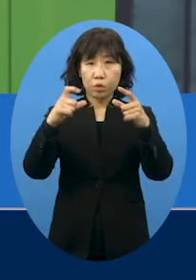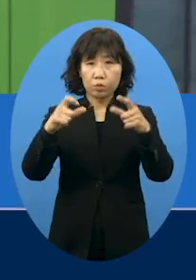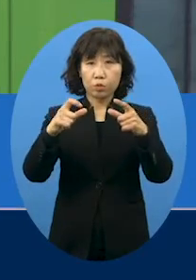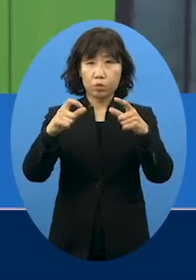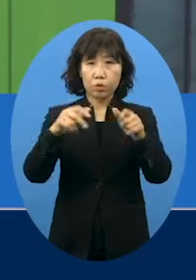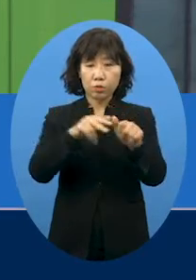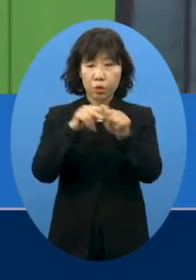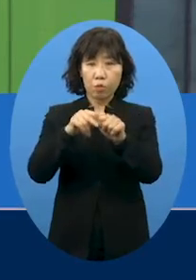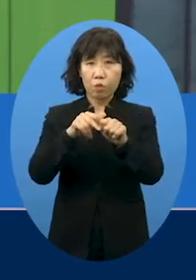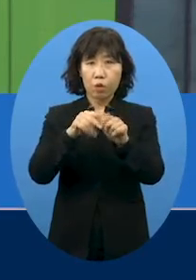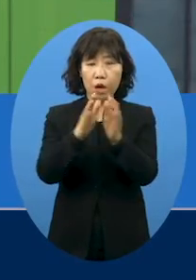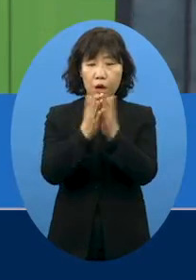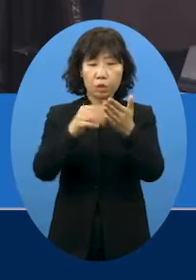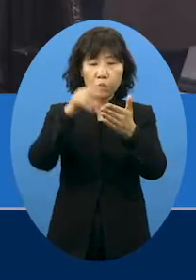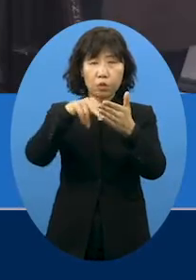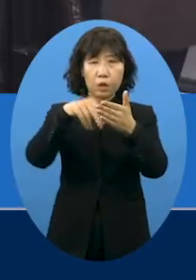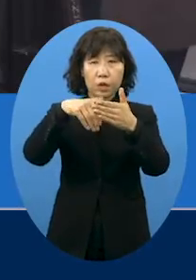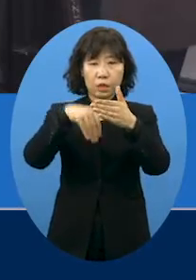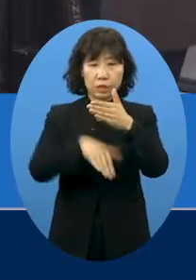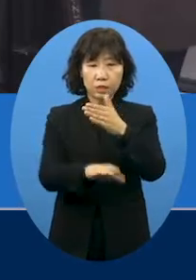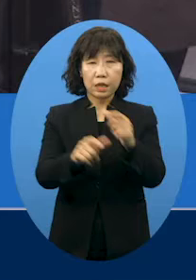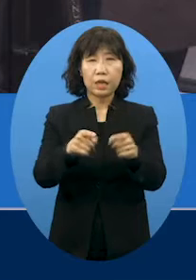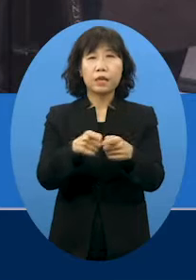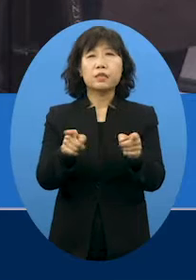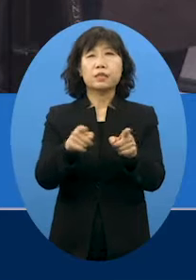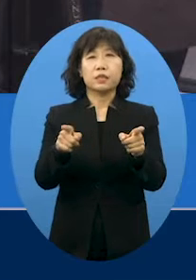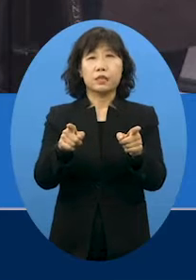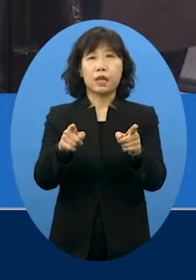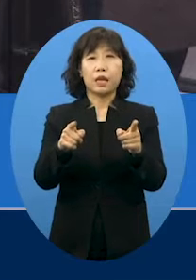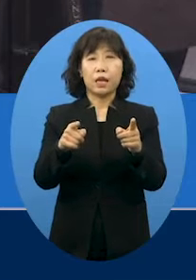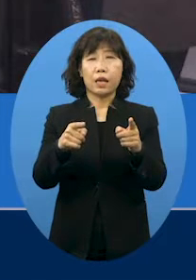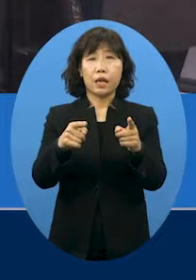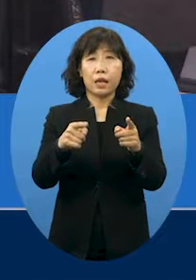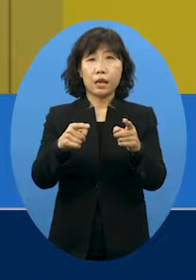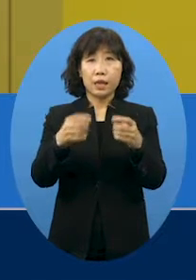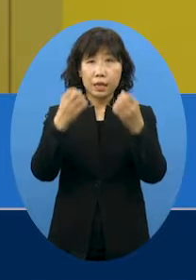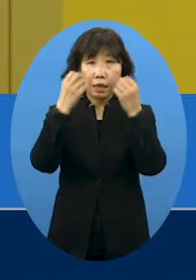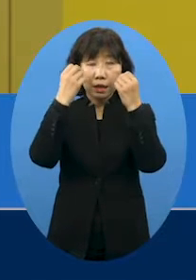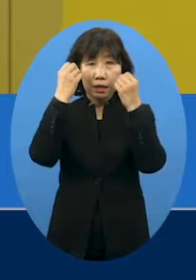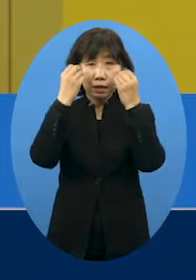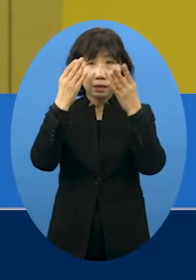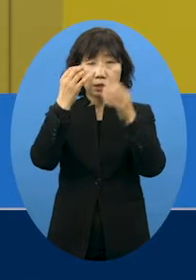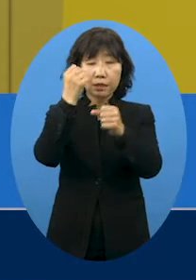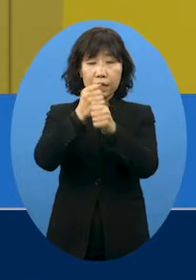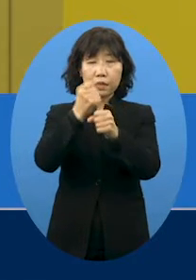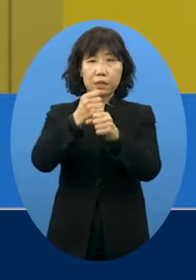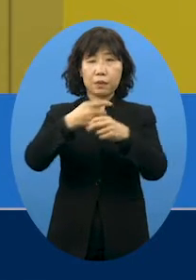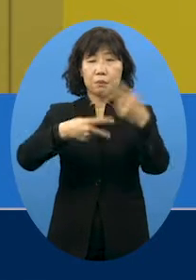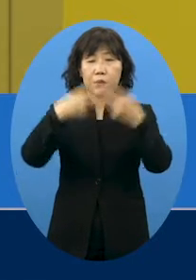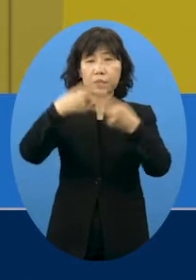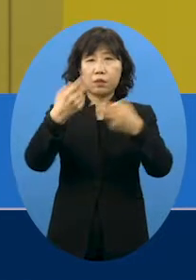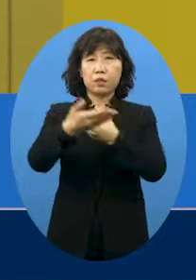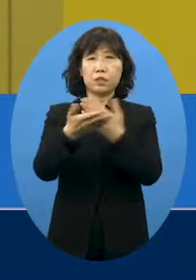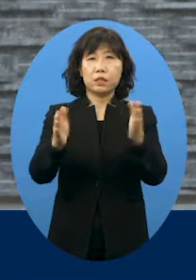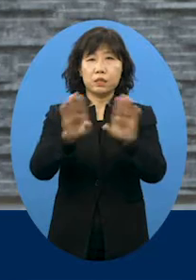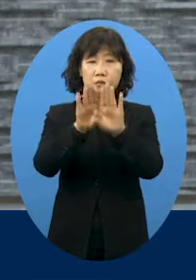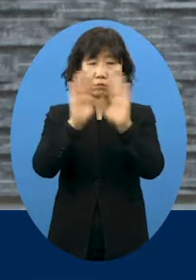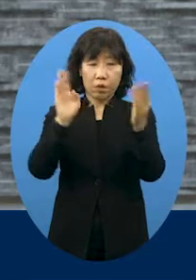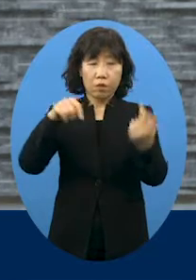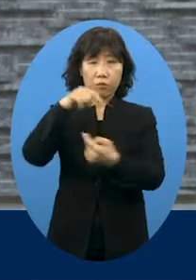동대문구 정부와 도서관 지하 1층에 미디어 창작지원 센터가 문을 열고 시설 운영에 들어갔습니다